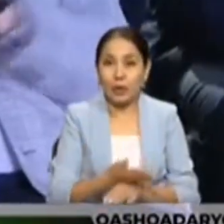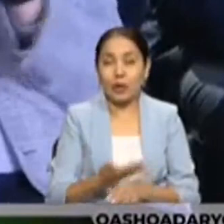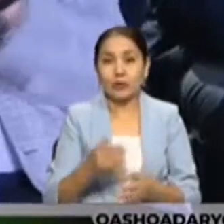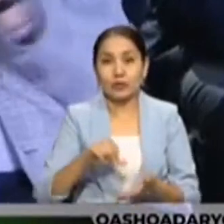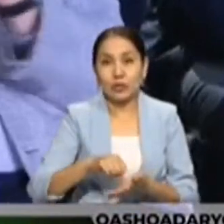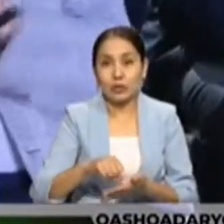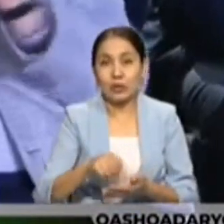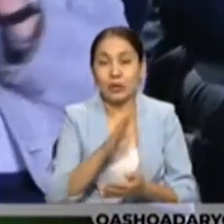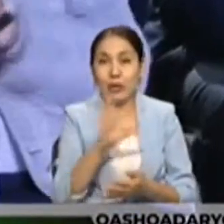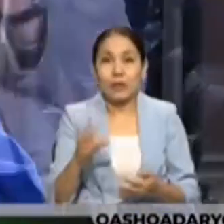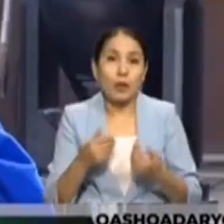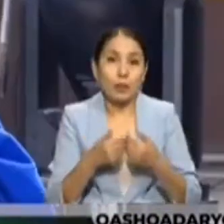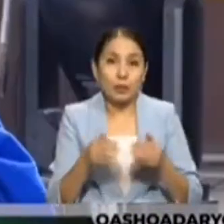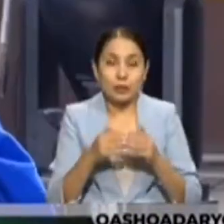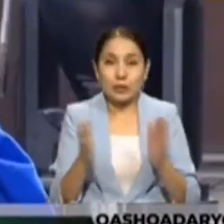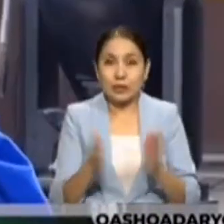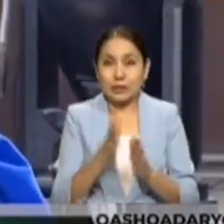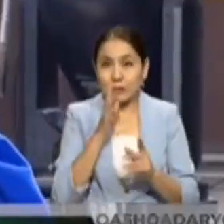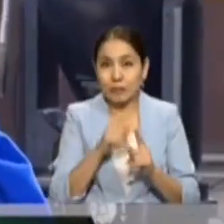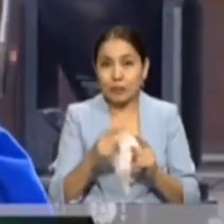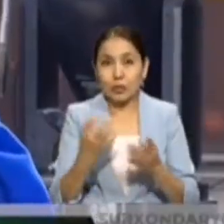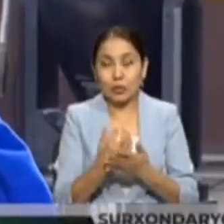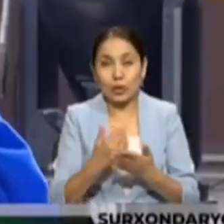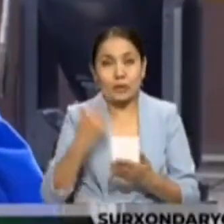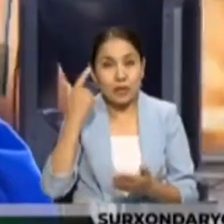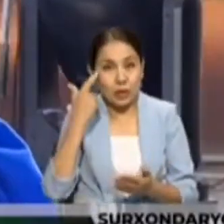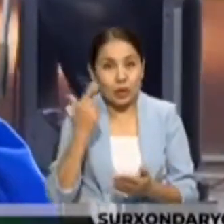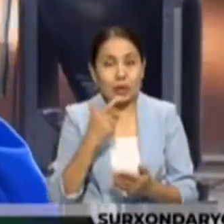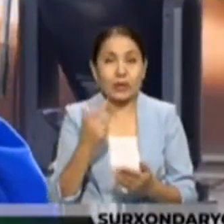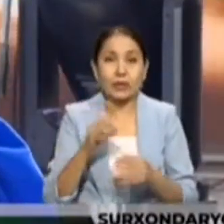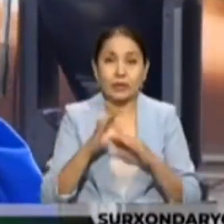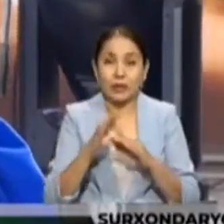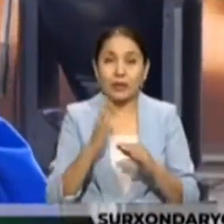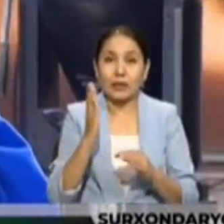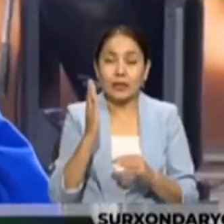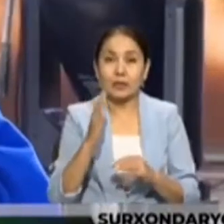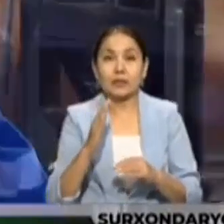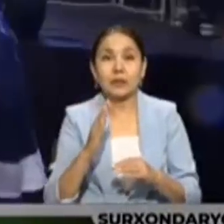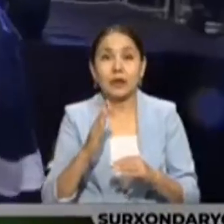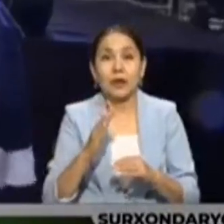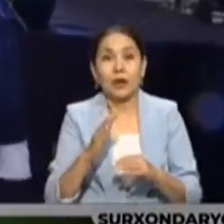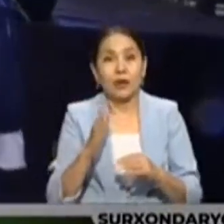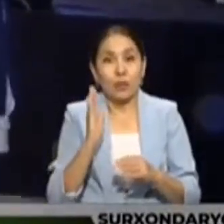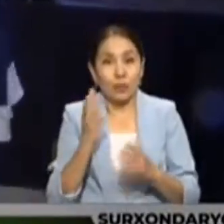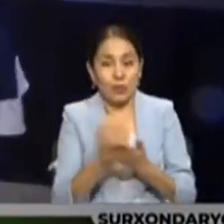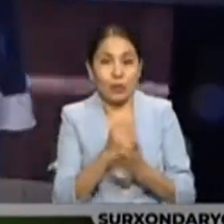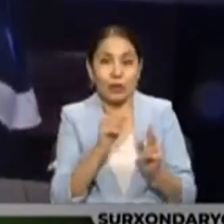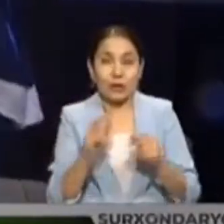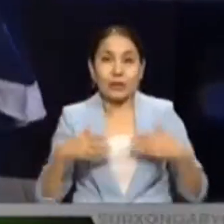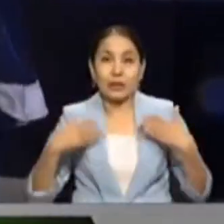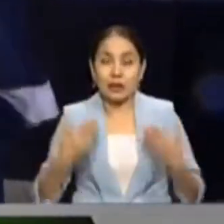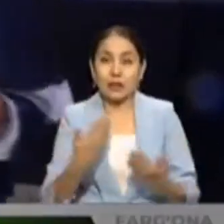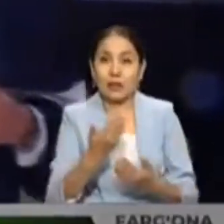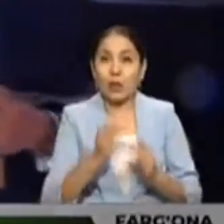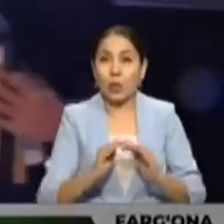etib, bitiruvchilarning qisqa fursatda ulkan yutuqlarini, salohiyatlarini e'tirof etib kelajakdagi parvozlarida muvaffaqiyatlar bildirishdi.